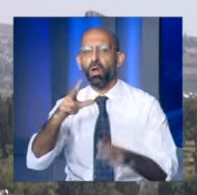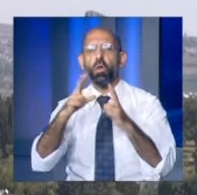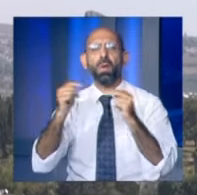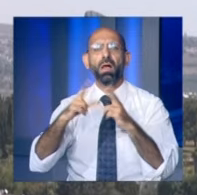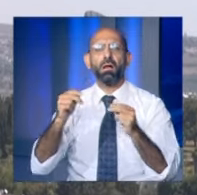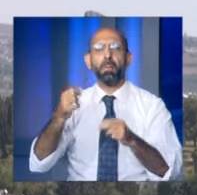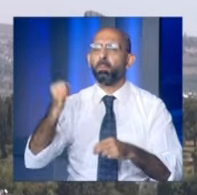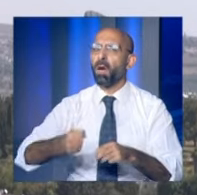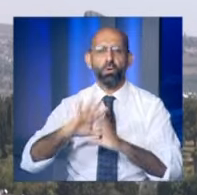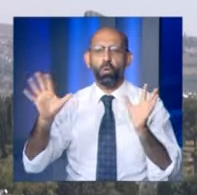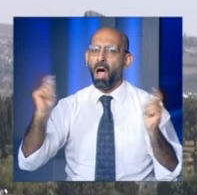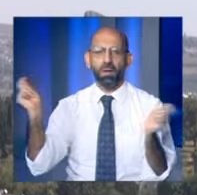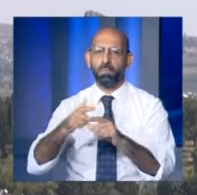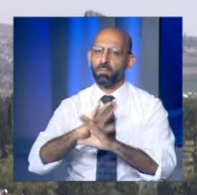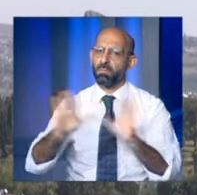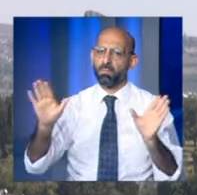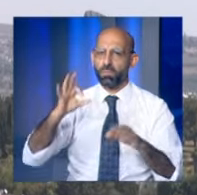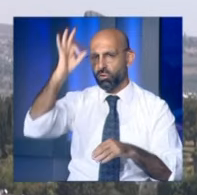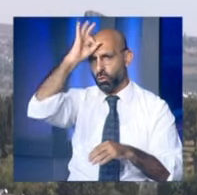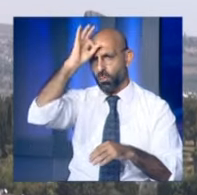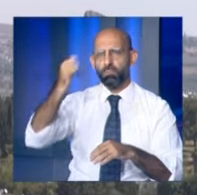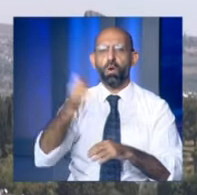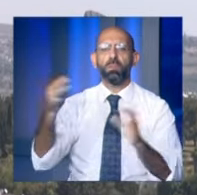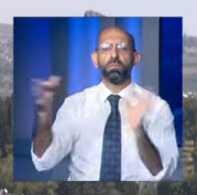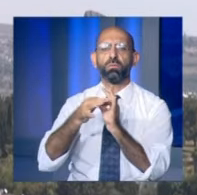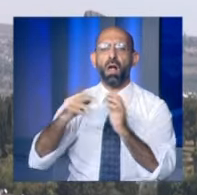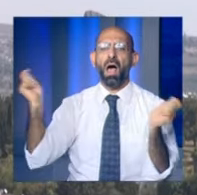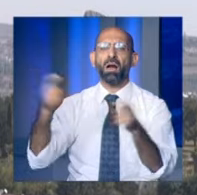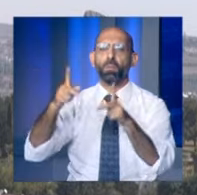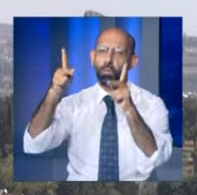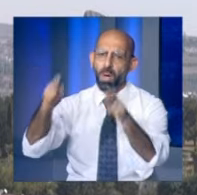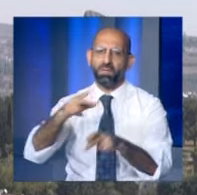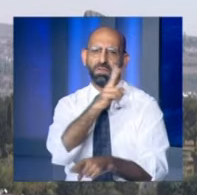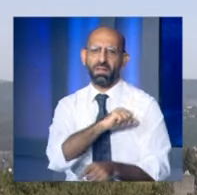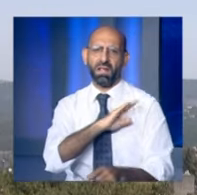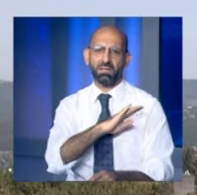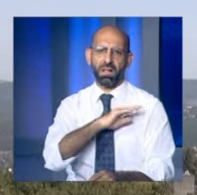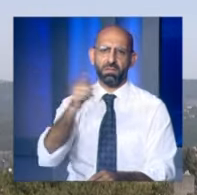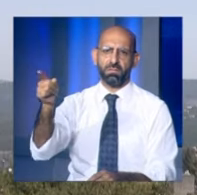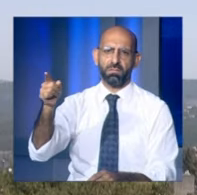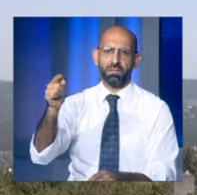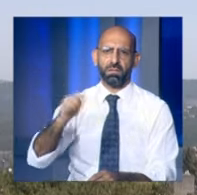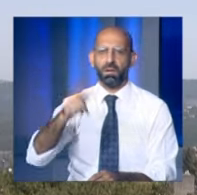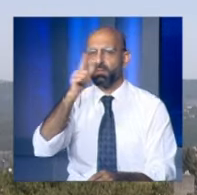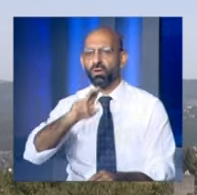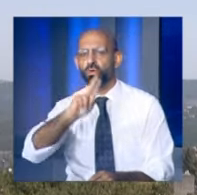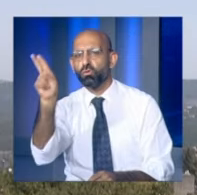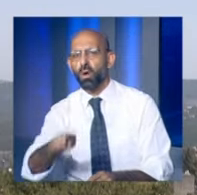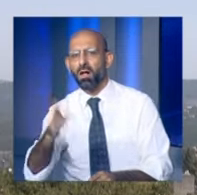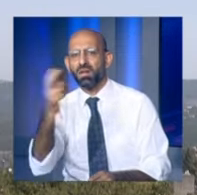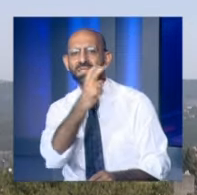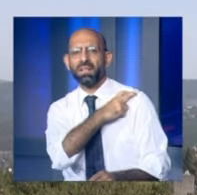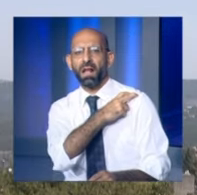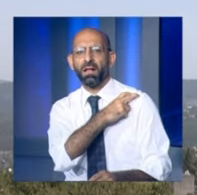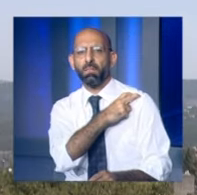التصعيد. وقال قائد الجيش إن لبنان لا يريد الحرب، لكن الوضع في الجنوب يرتبط بوقف إطلاق النار في غزة. وفي